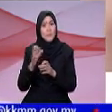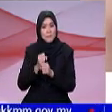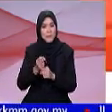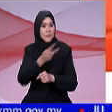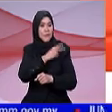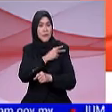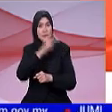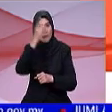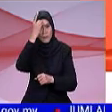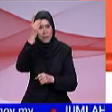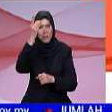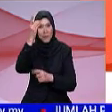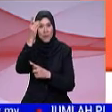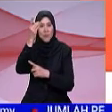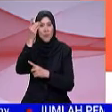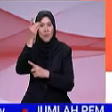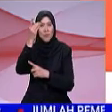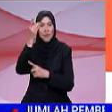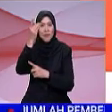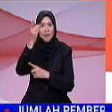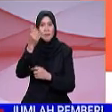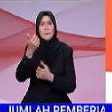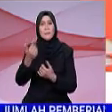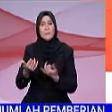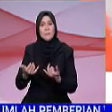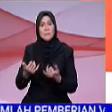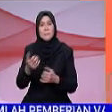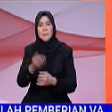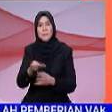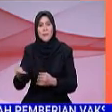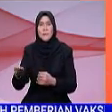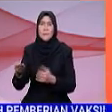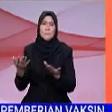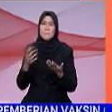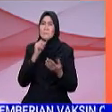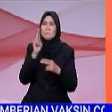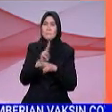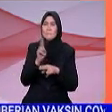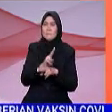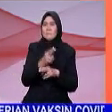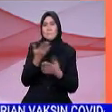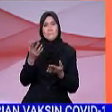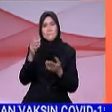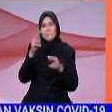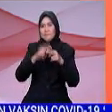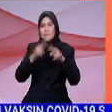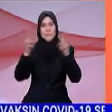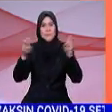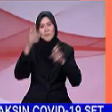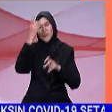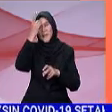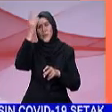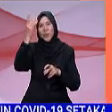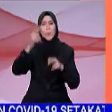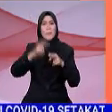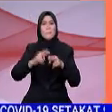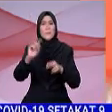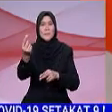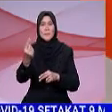Datuk, nanti dia lain barang semua tak ada. Pun tak ada guna juga itu Datuk tu, cuma dia punya itu nama